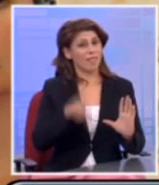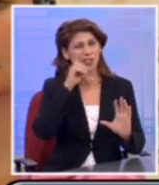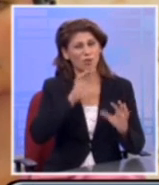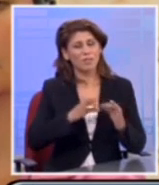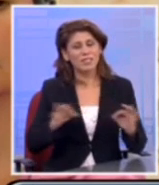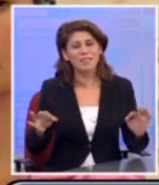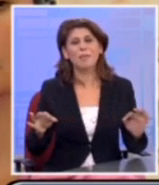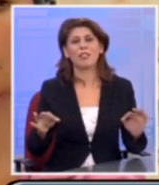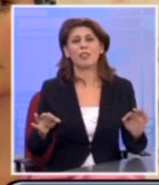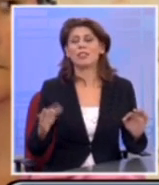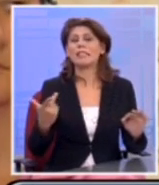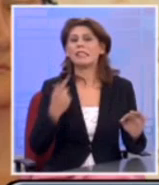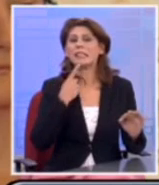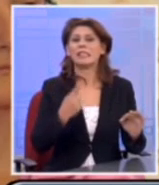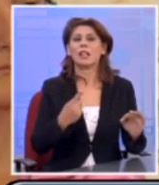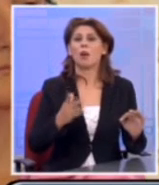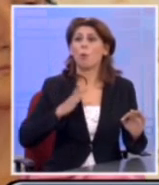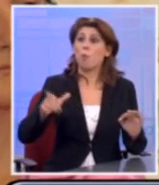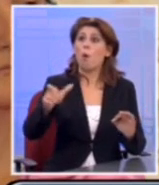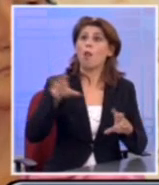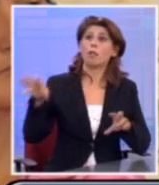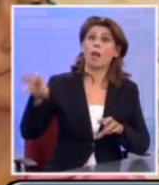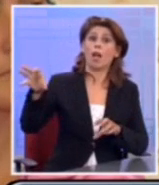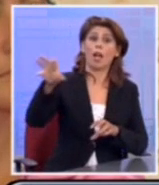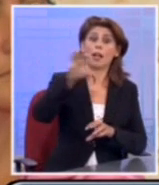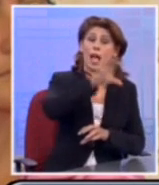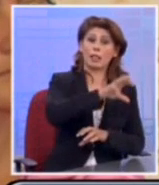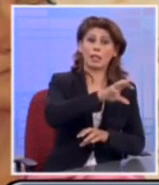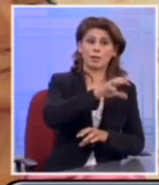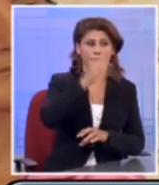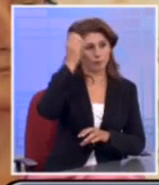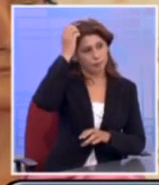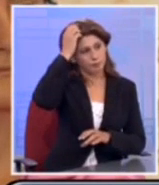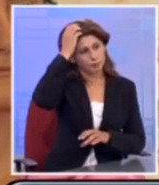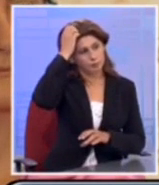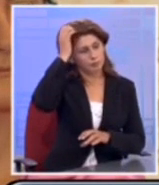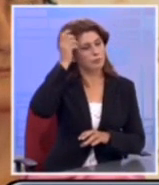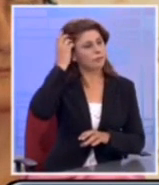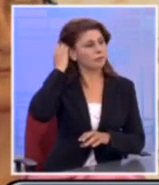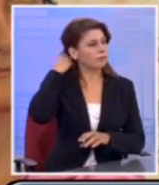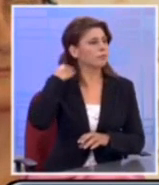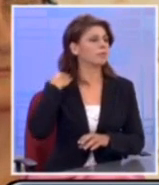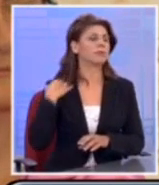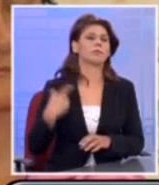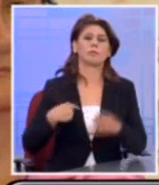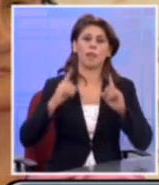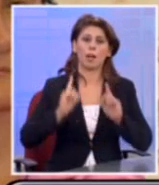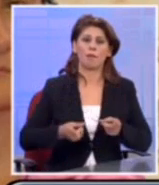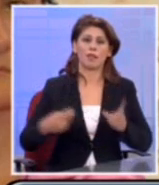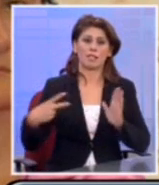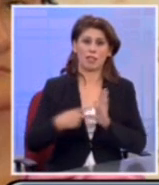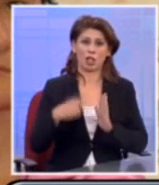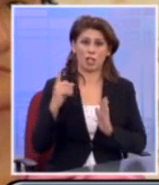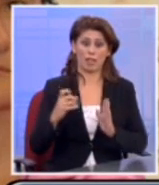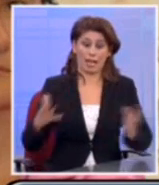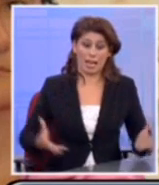οι πολίτες όλων αυτών των χωρών είχαν αποφασίσει το 2010 για